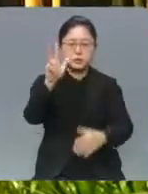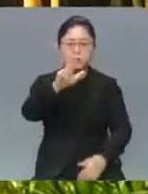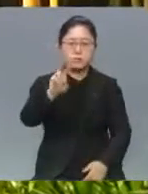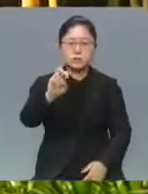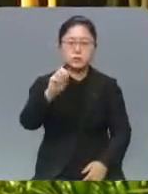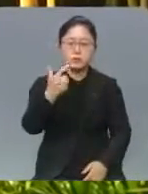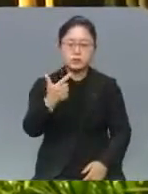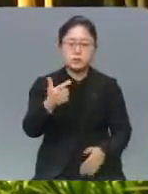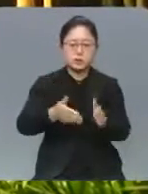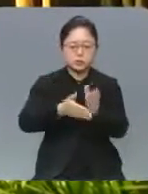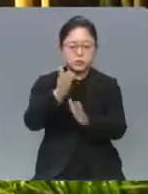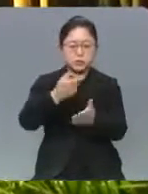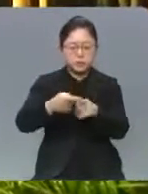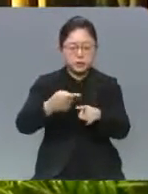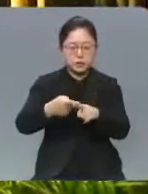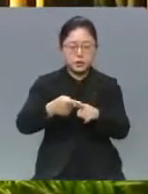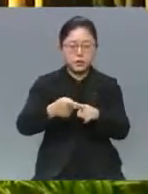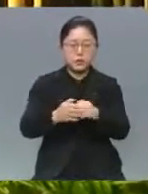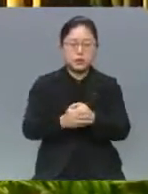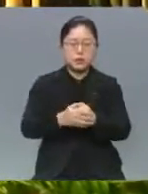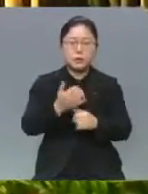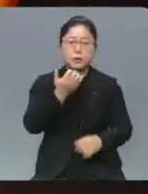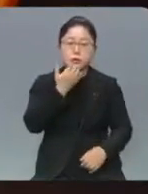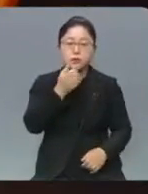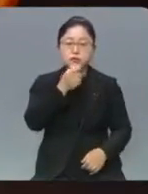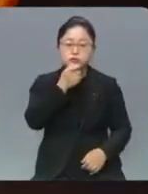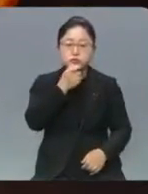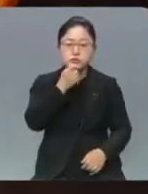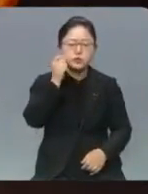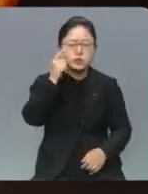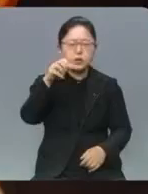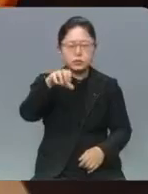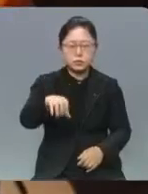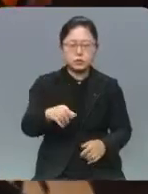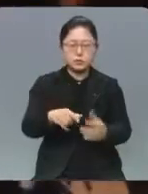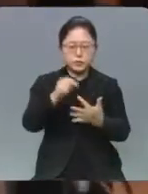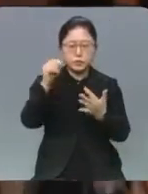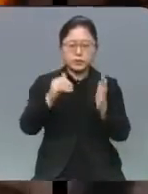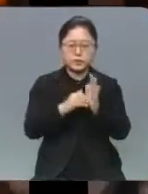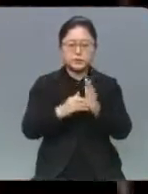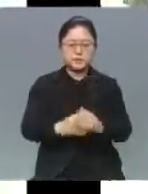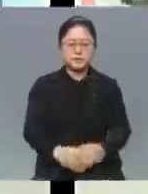36개 도시에 대한 평가를 거쳐 경기도 수원시와 함께 우수 지자체로 뽑혔습니다.